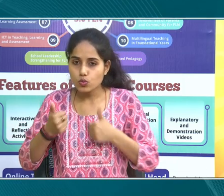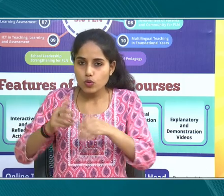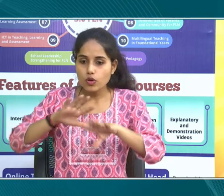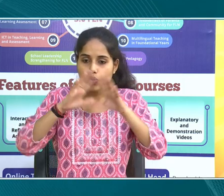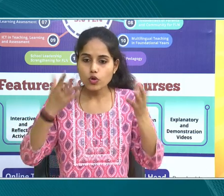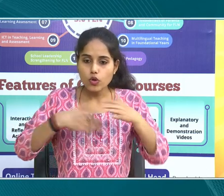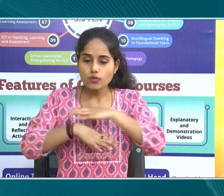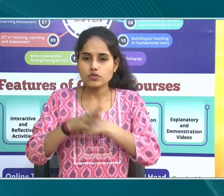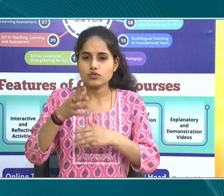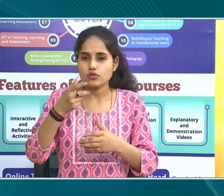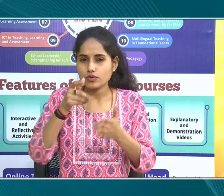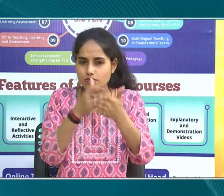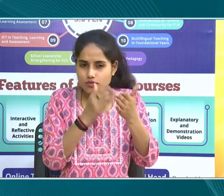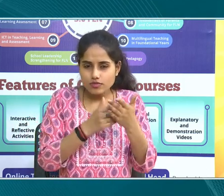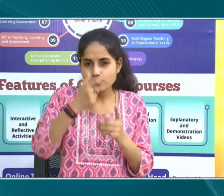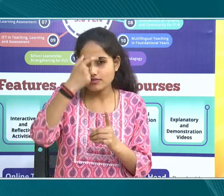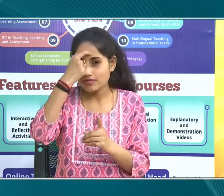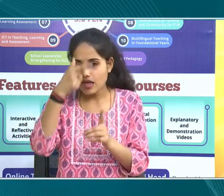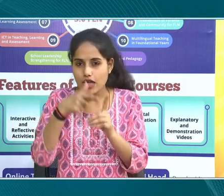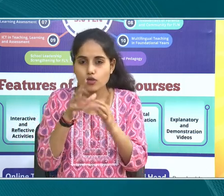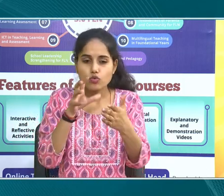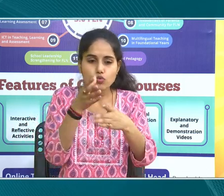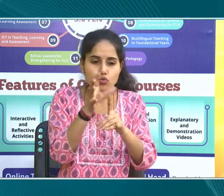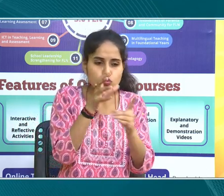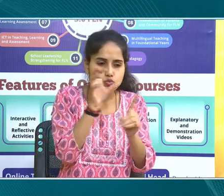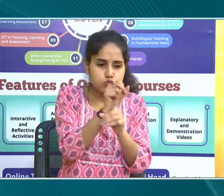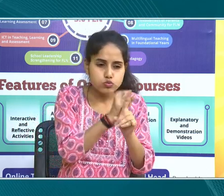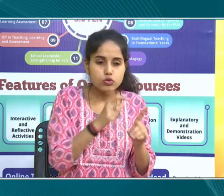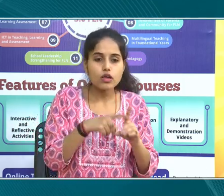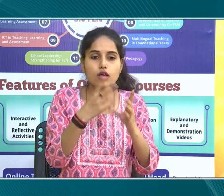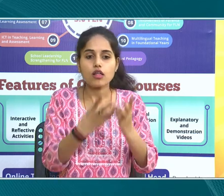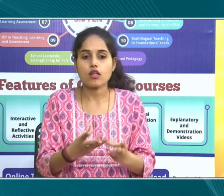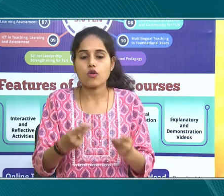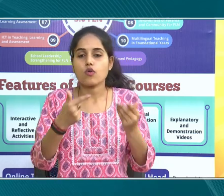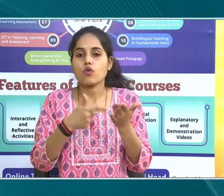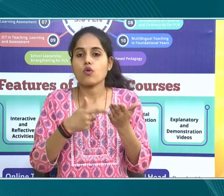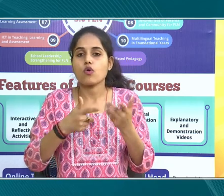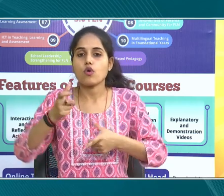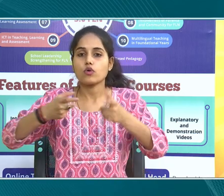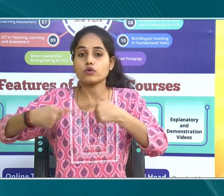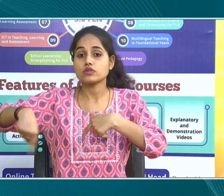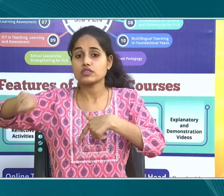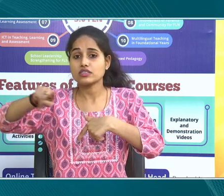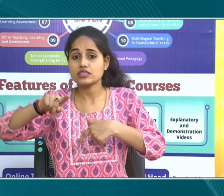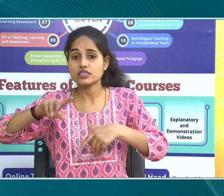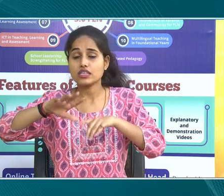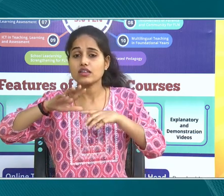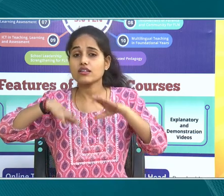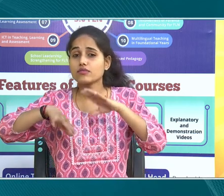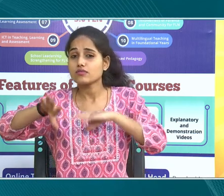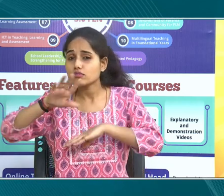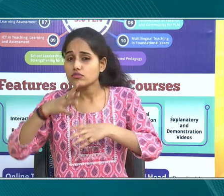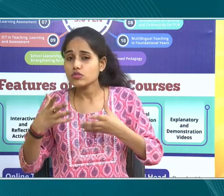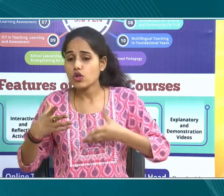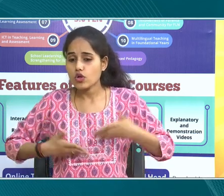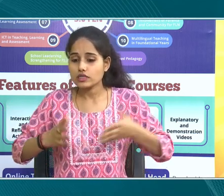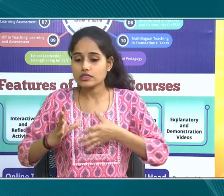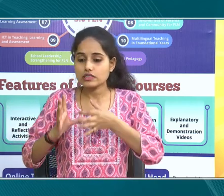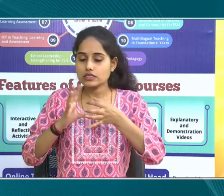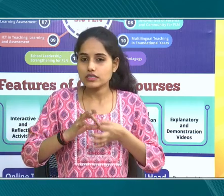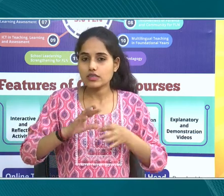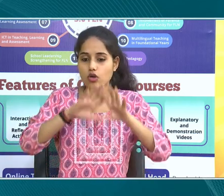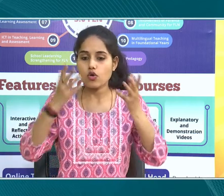वोटर शेड मोमेंट इन डी हिस्ट्री असेट्स तू प्ले एन इंपॉर्टेंट रोल की फाइंडिंग डी प्लाई प्रगमेटिक सॉल्यूशंस फॉर डी वेल बीइंग ऑफ ऑल एंड इन डूइंग सो मेनिफेस्ट